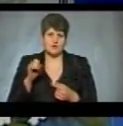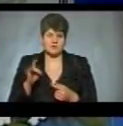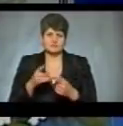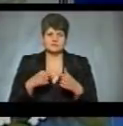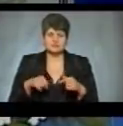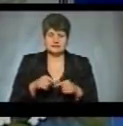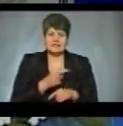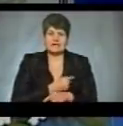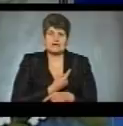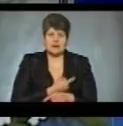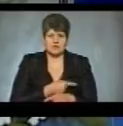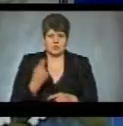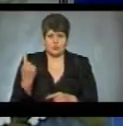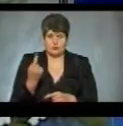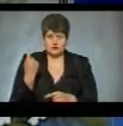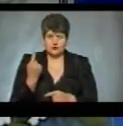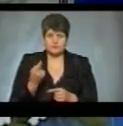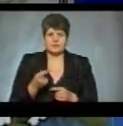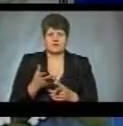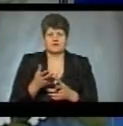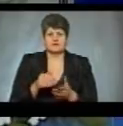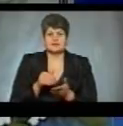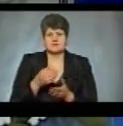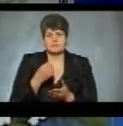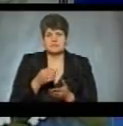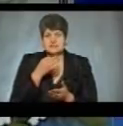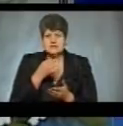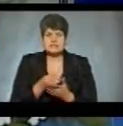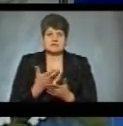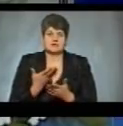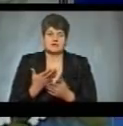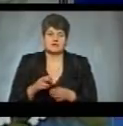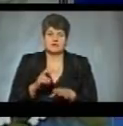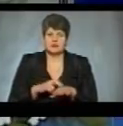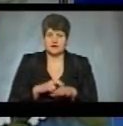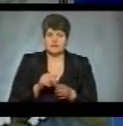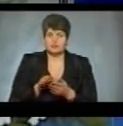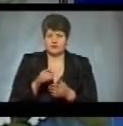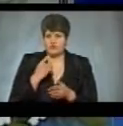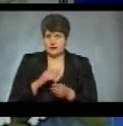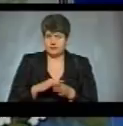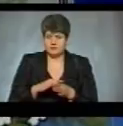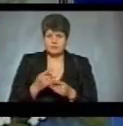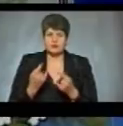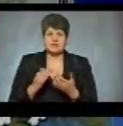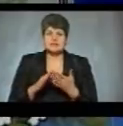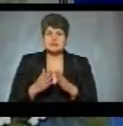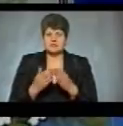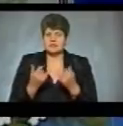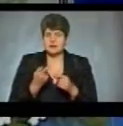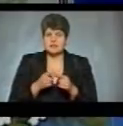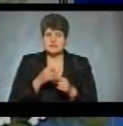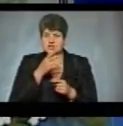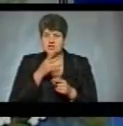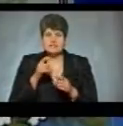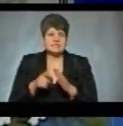лікарка приймального відділення цієї лікарні, яка відмовилася називати своє ім'я та прізвище. Про їхній стан на цей час дізнатися від